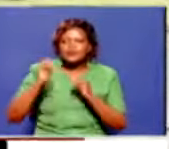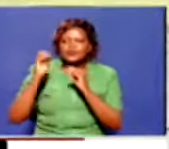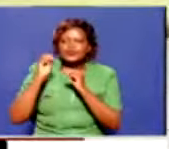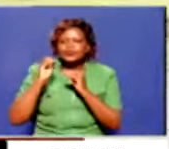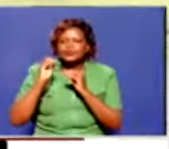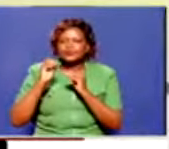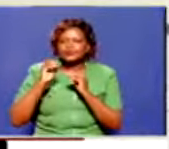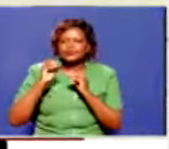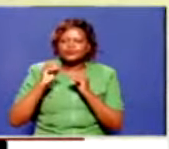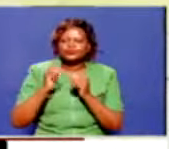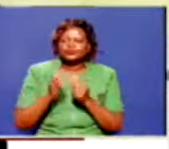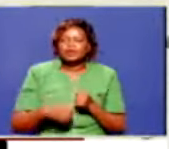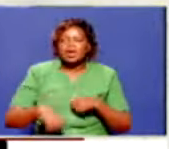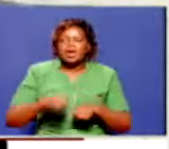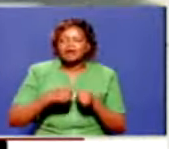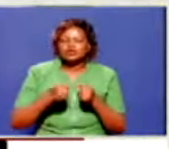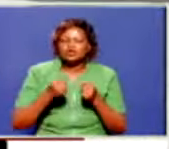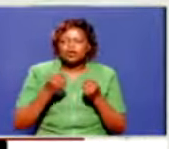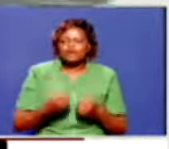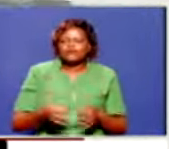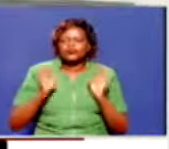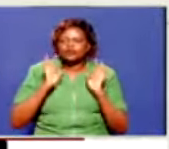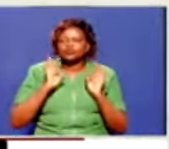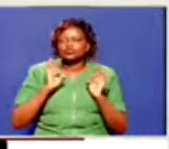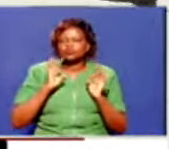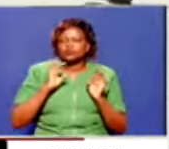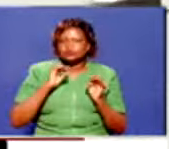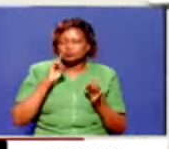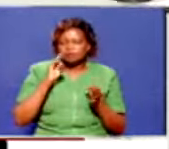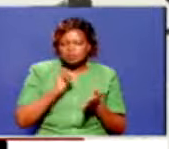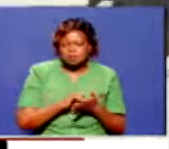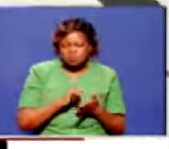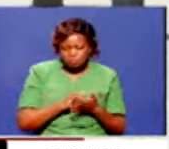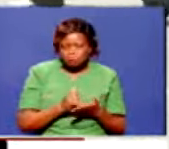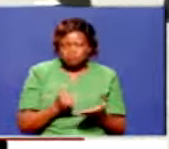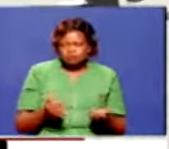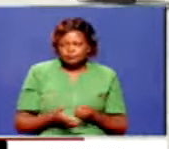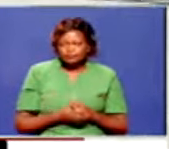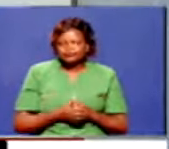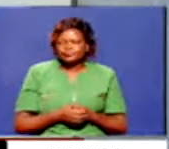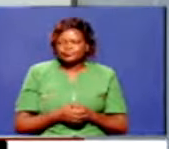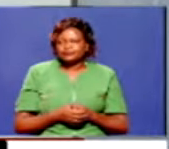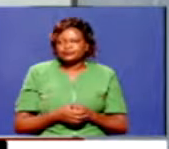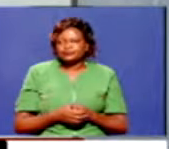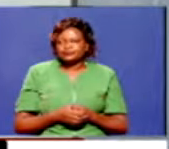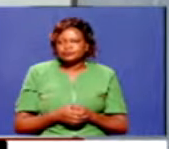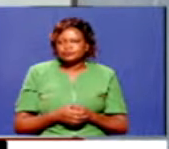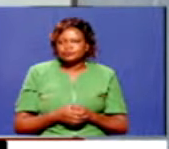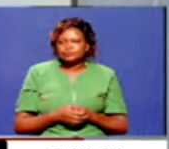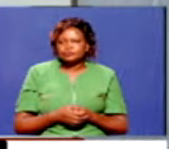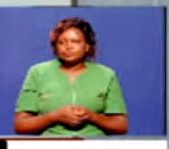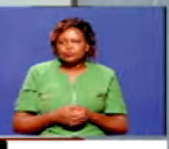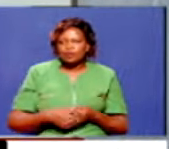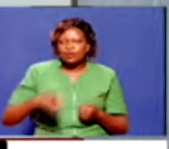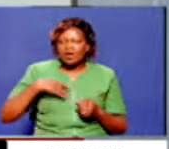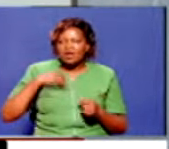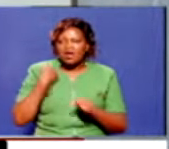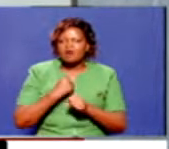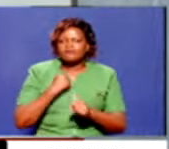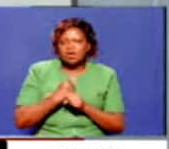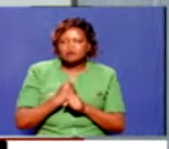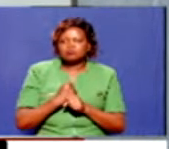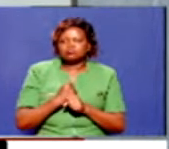mtendaji wa shirikisho la soka humu nchini Bari Otieno alipata nafasi ya kuzungumza nasi. We've done our part, we'll continue to do our